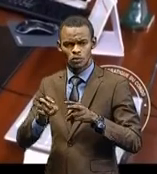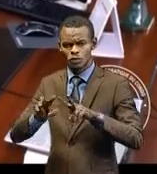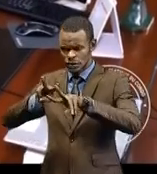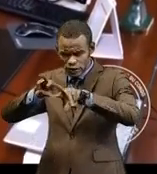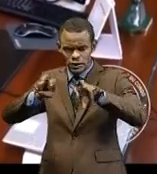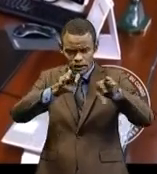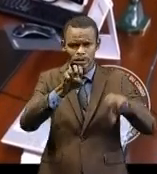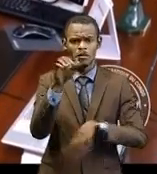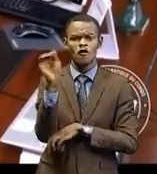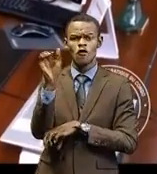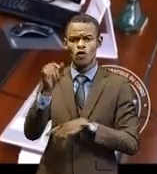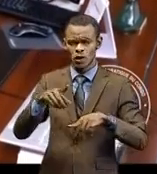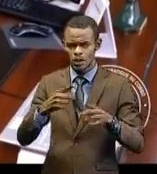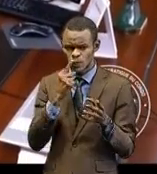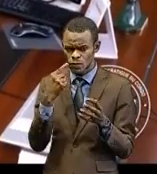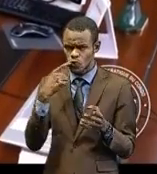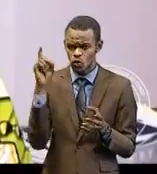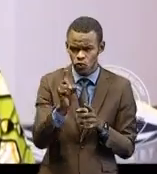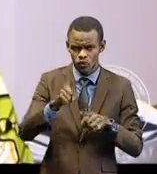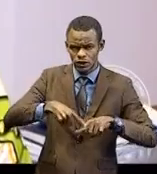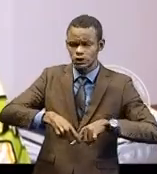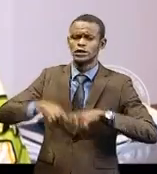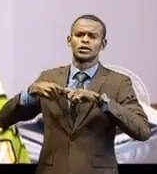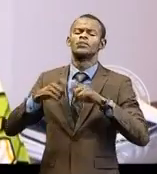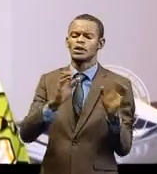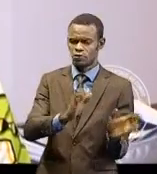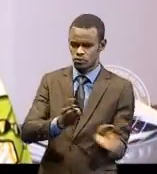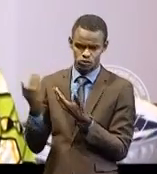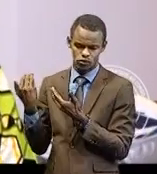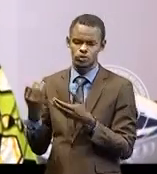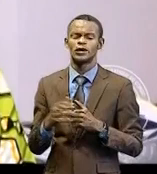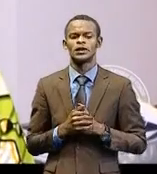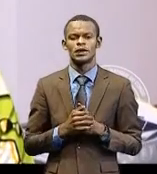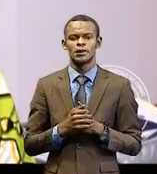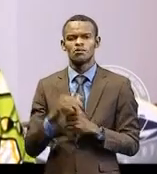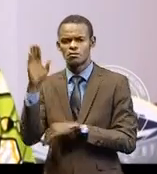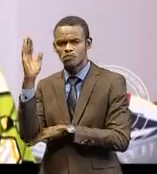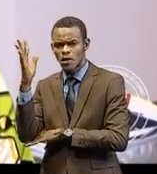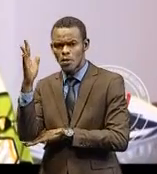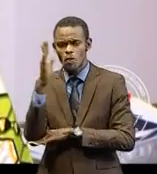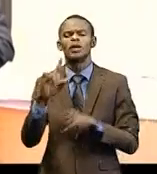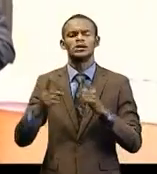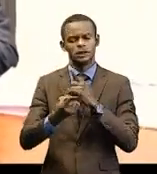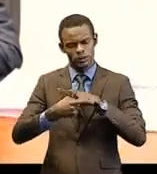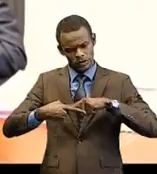interministériel portant suspension de l'exportation de toutes essences de bois d'œuvre en République démocratique du